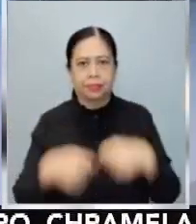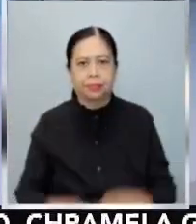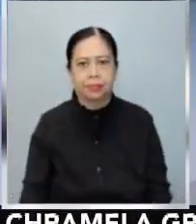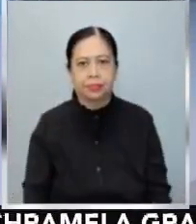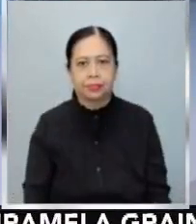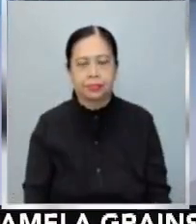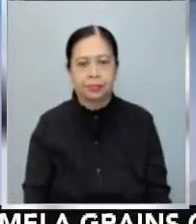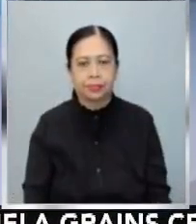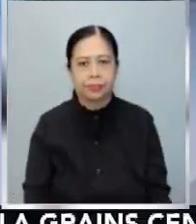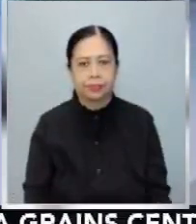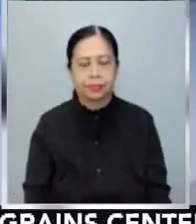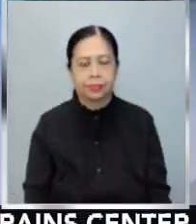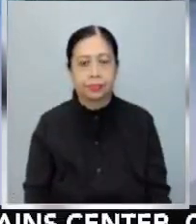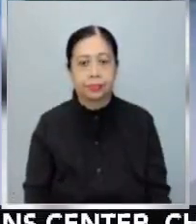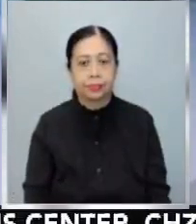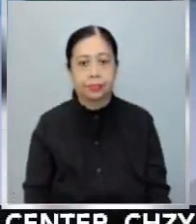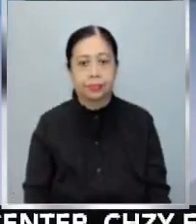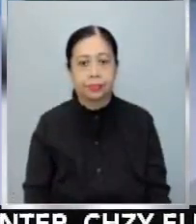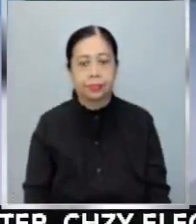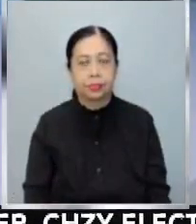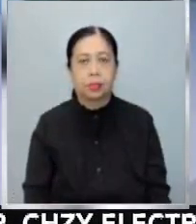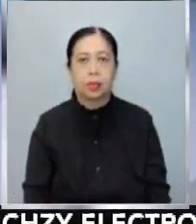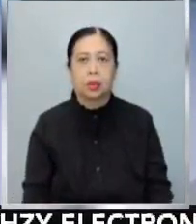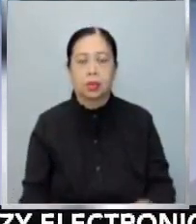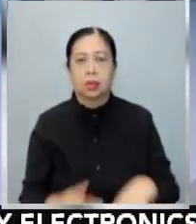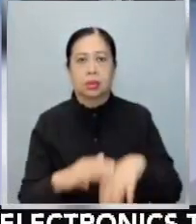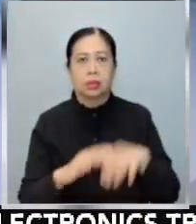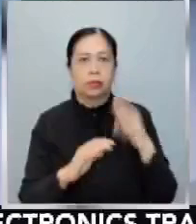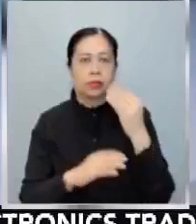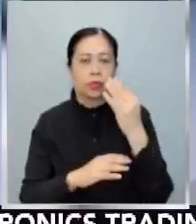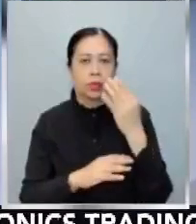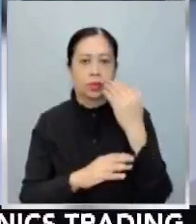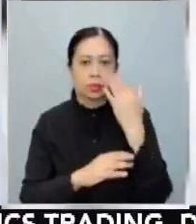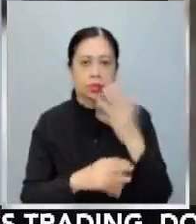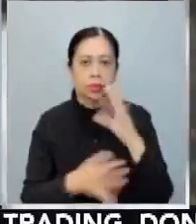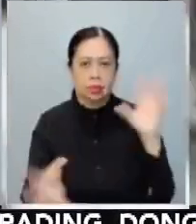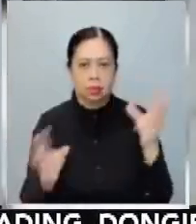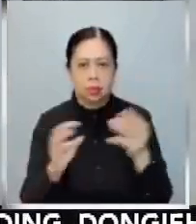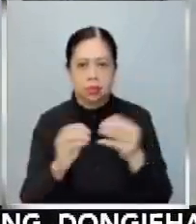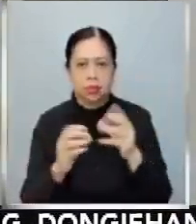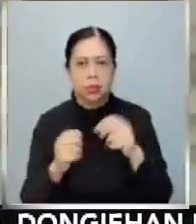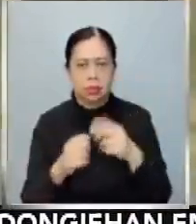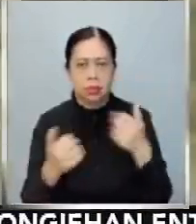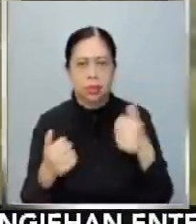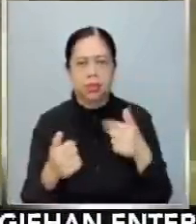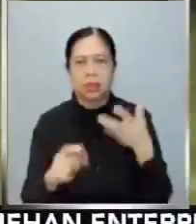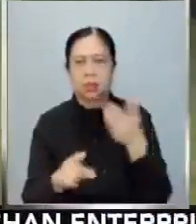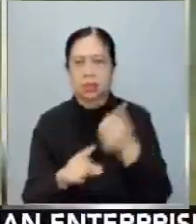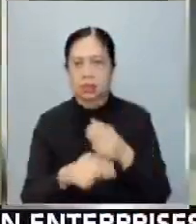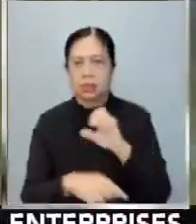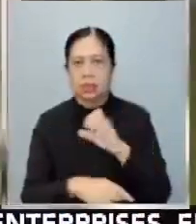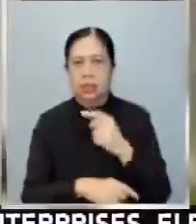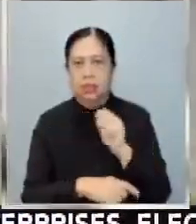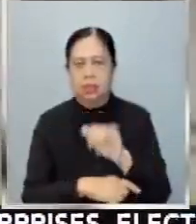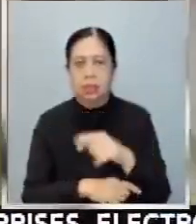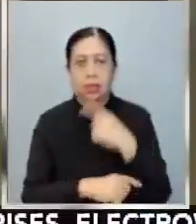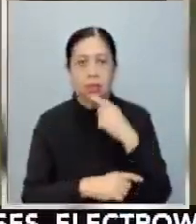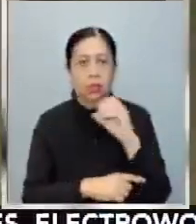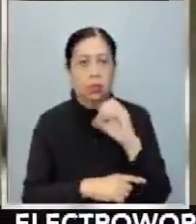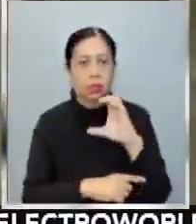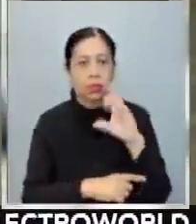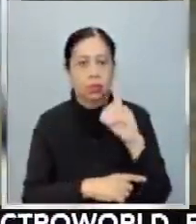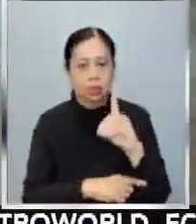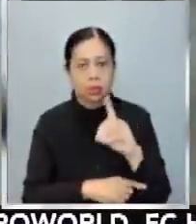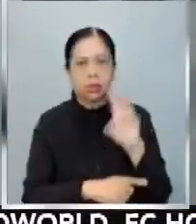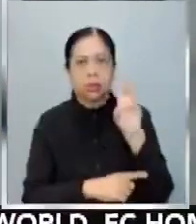Umabot na sa 14 ang patay kasunod ng pananalasa ng bagyong Egay sa bansa. Ayon sa Office of Civil Defense, 6 dyan ang kumpirmado